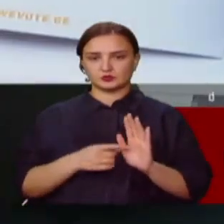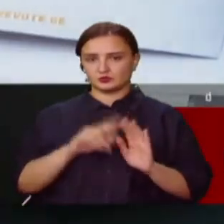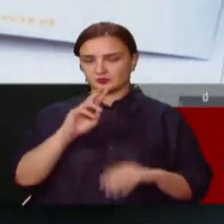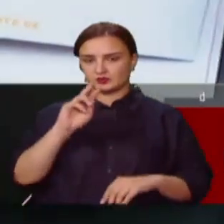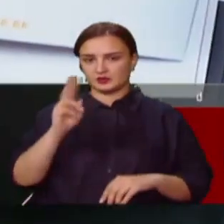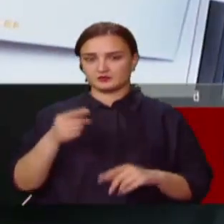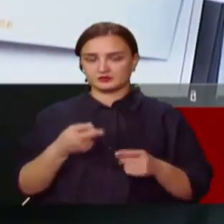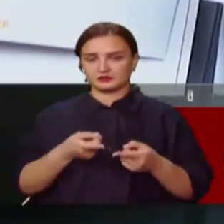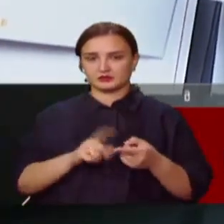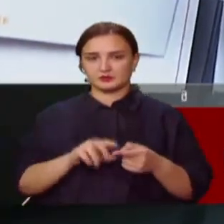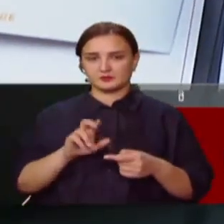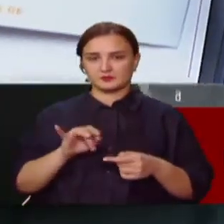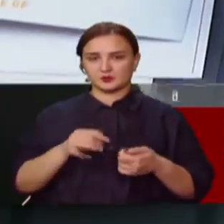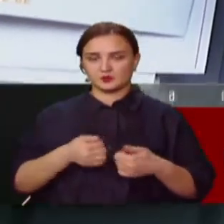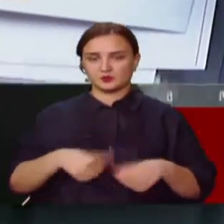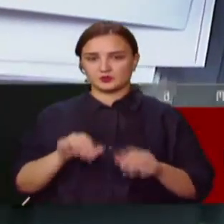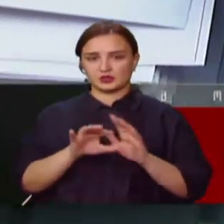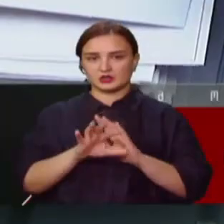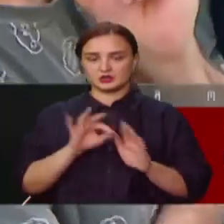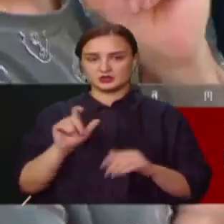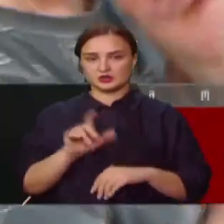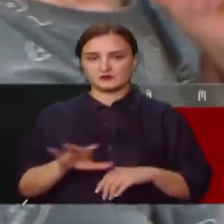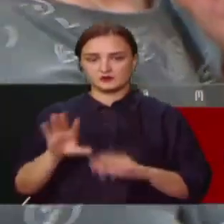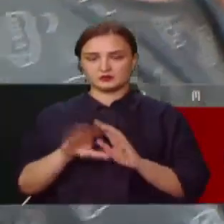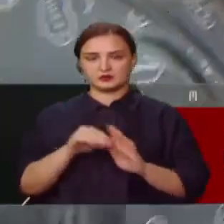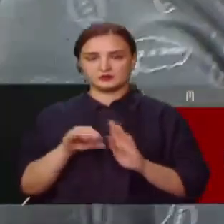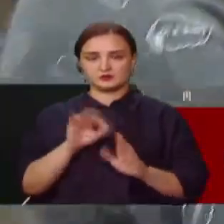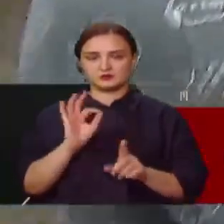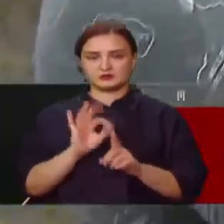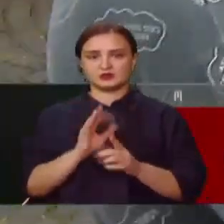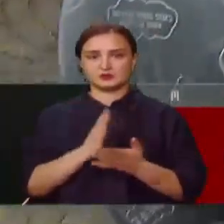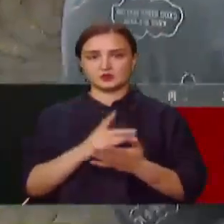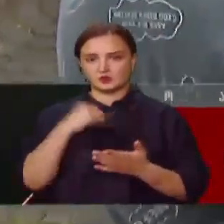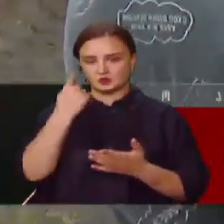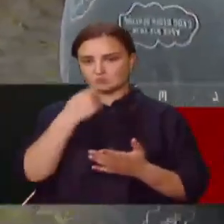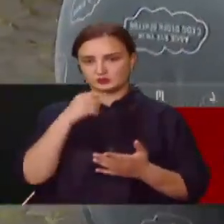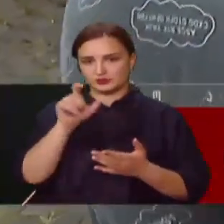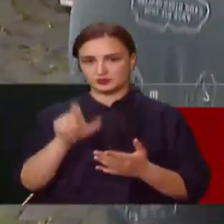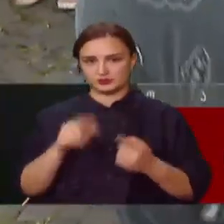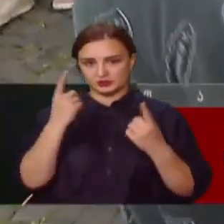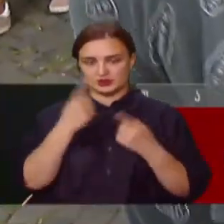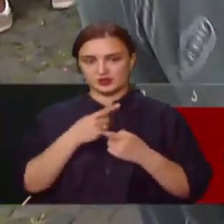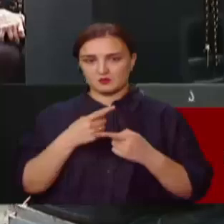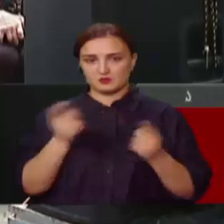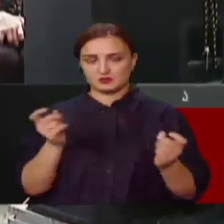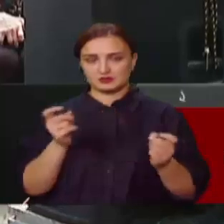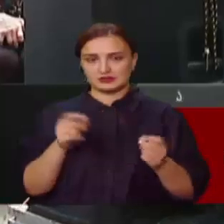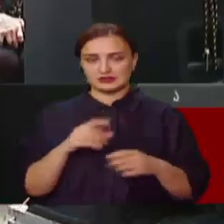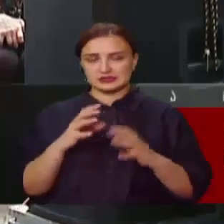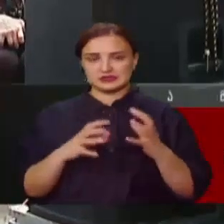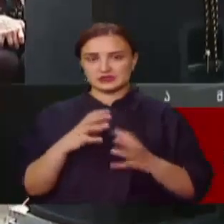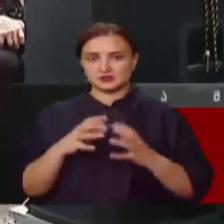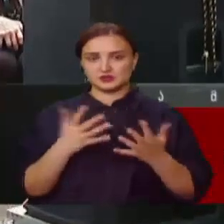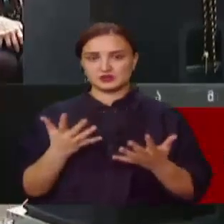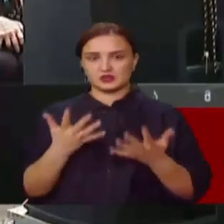რომელზე დაყრდნობითაც ბიურომ აირჩი ევროპა საარჩევნო მიზნის მქონე სუბიექტად გამოაცხადა. სამართლებრივ ნაბიჯებს აანონსებს